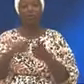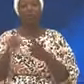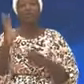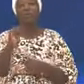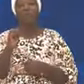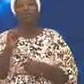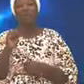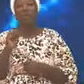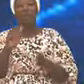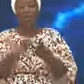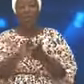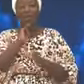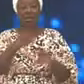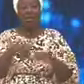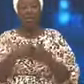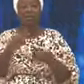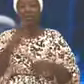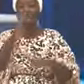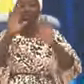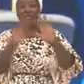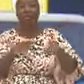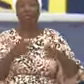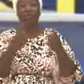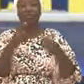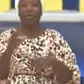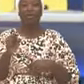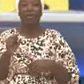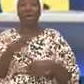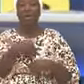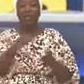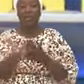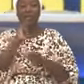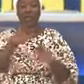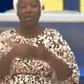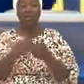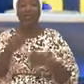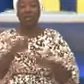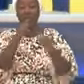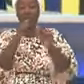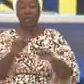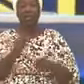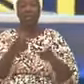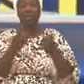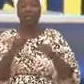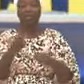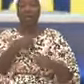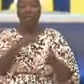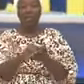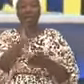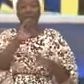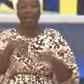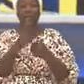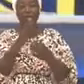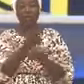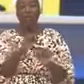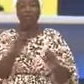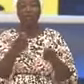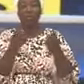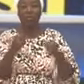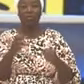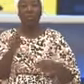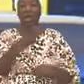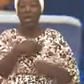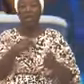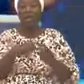c'est comme ça les averses vielle et plus viennent les berrichons viennent c'est comme ça le salut vient c'est comme ça